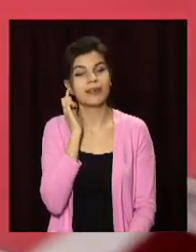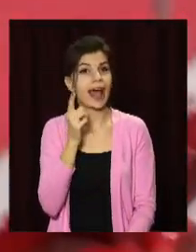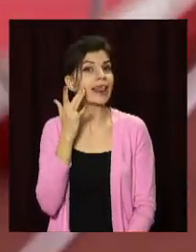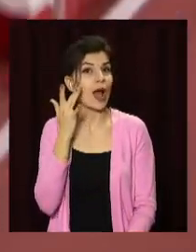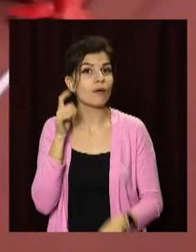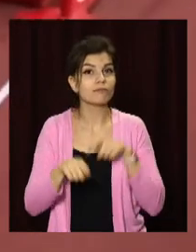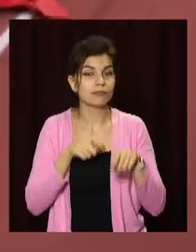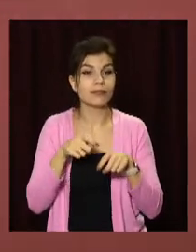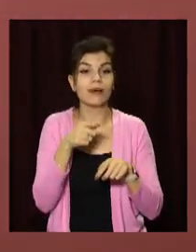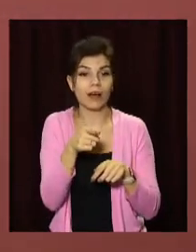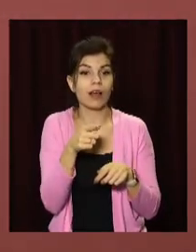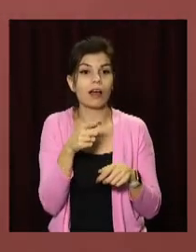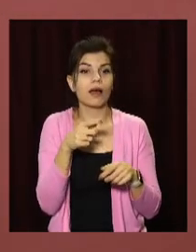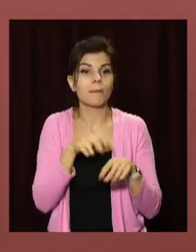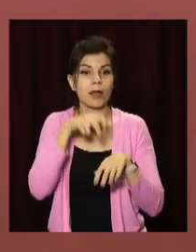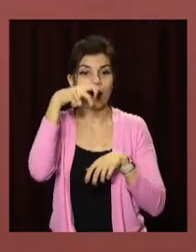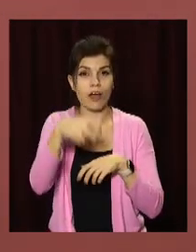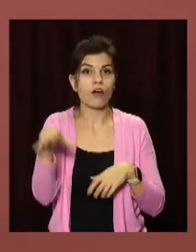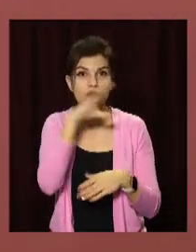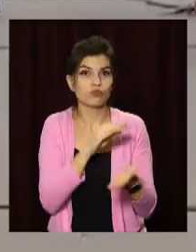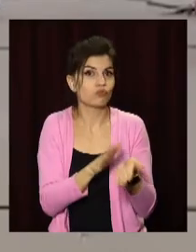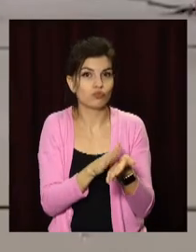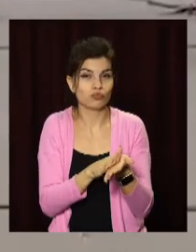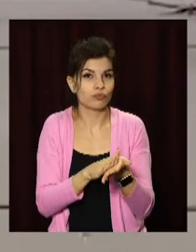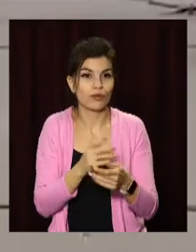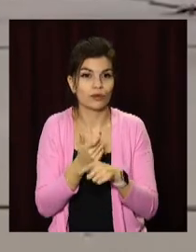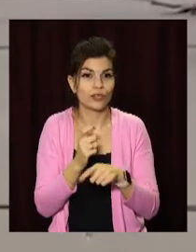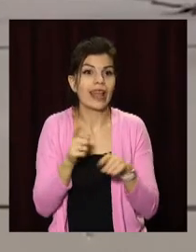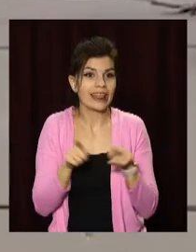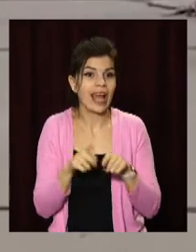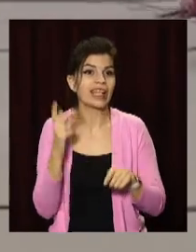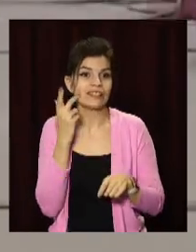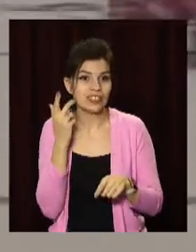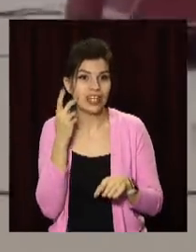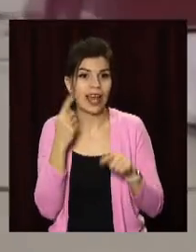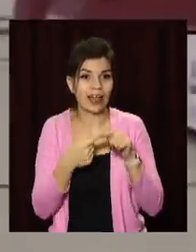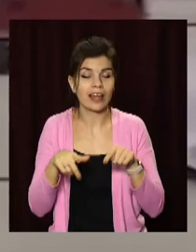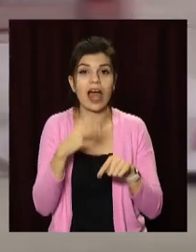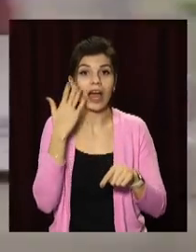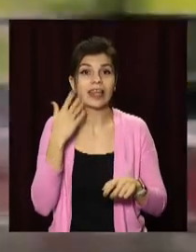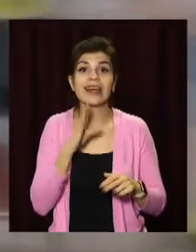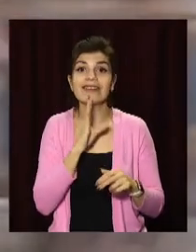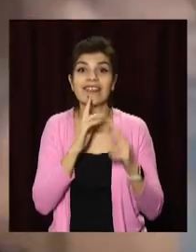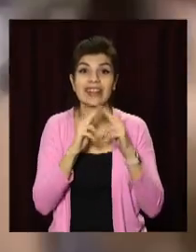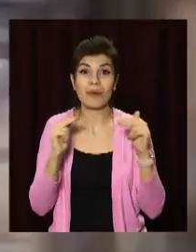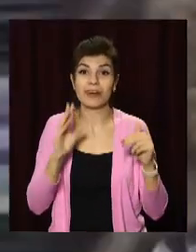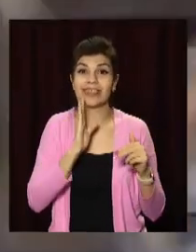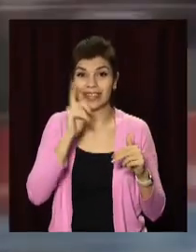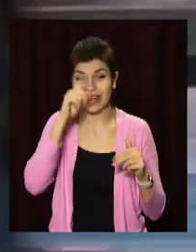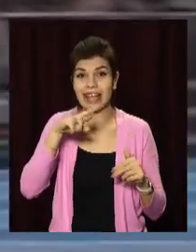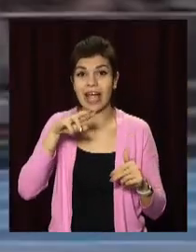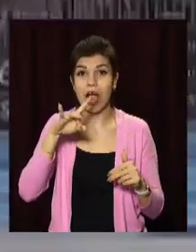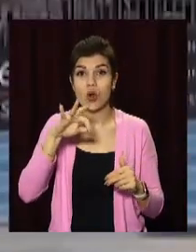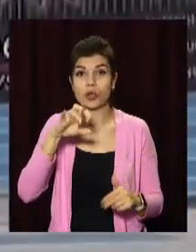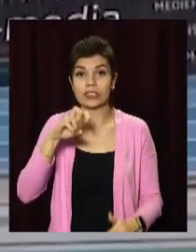Легкоатлетка приземляється на мати під бурхливі оплески і овації. Так завжди у цьому секторі, коли стрибає дніпровська спортсменка Ярослава